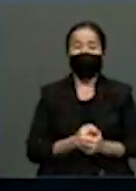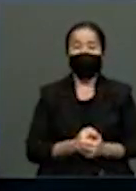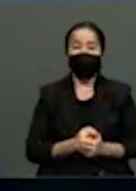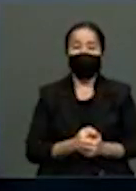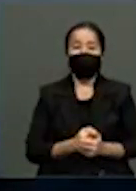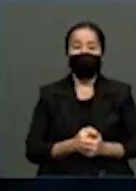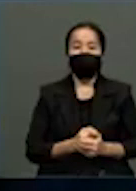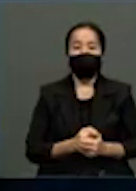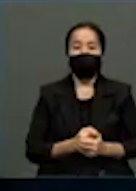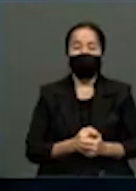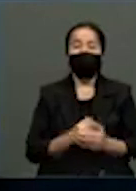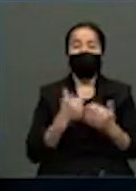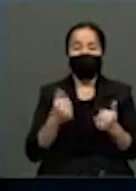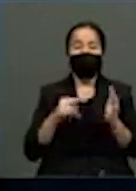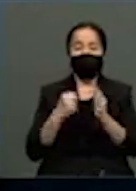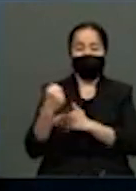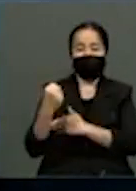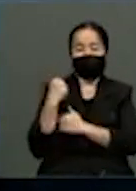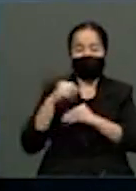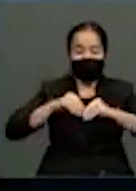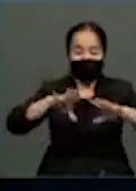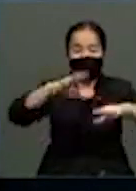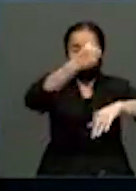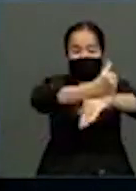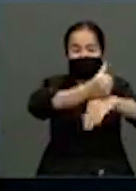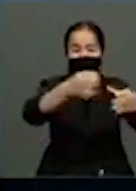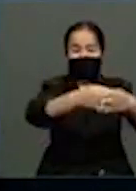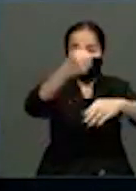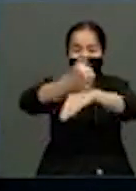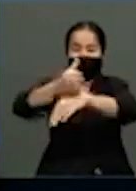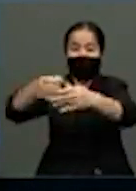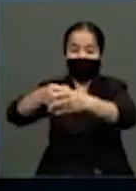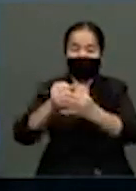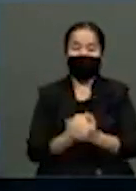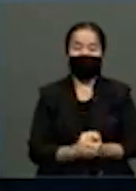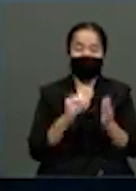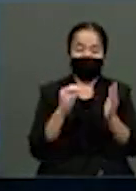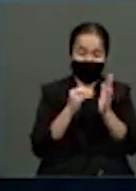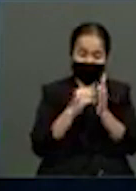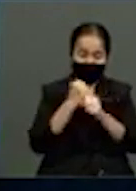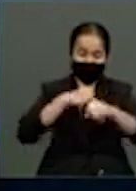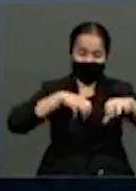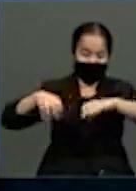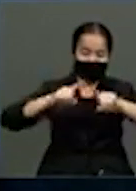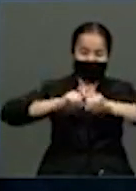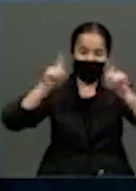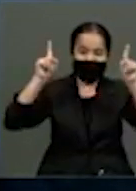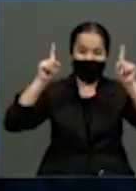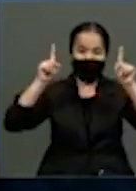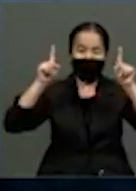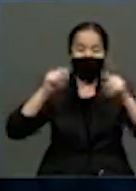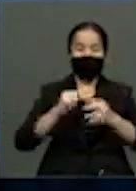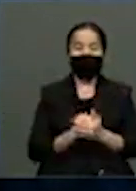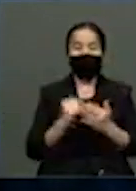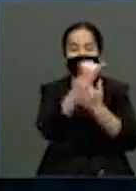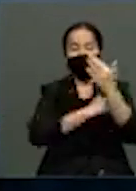นี่คือสิ่งที่จะต้องกระจายอำนาจลงไปนะครับกรุงเทพมหานครมีการบริหารจัดการที่แตกต่างกันกับของ